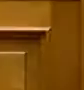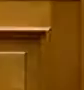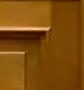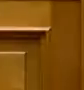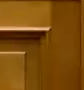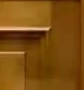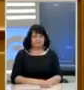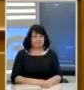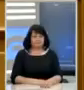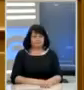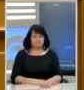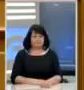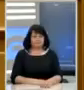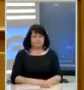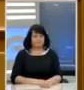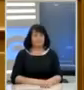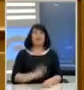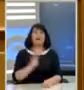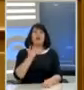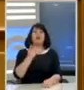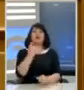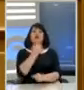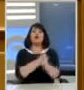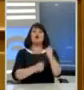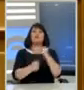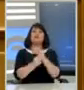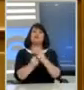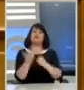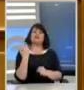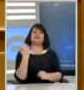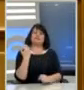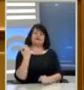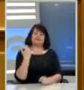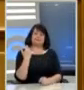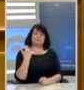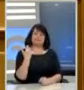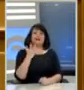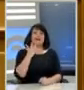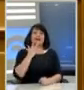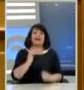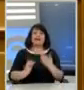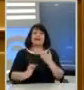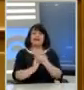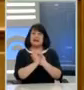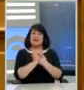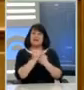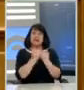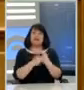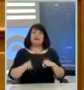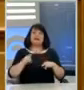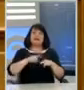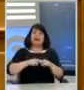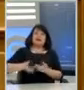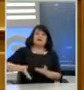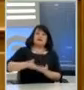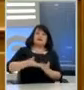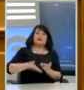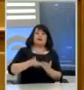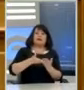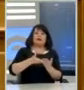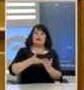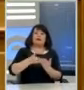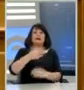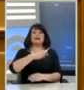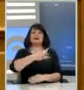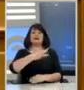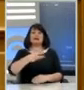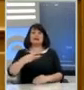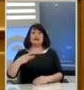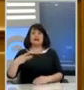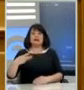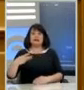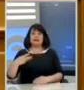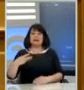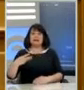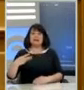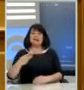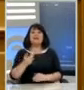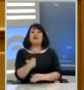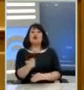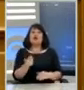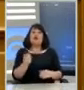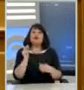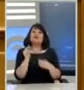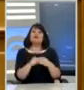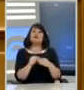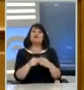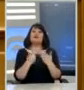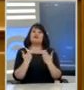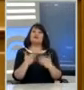Πριν από 2,5 χρόνια, με τη βοήθεια της Χρυσής Αυγής και των ΑΝΕΛ, ο ΣΥΡΙΖΑ έσυρε την Ελλάδα σε πρόωρες